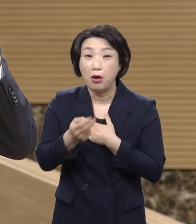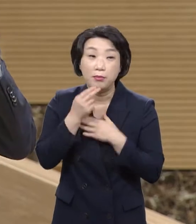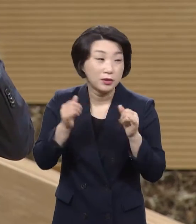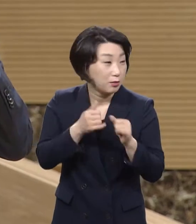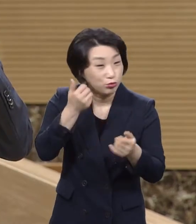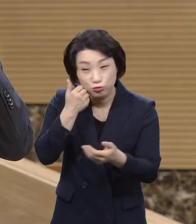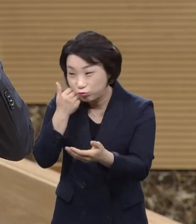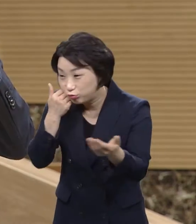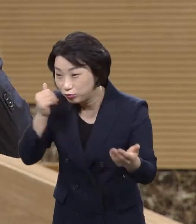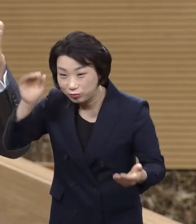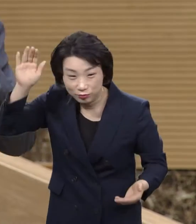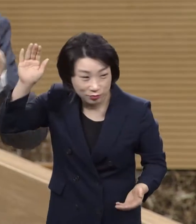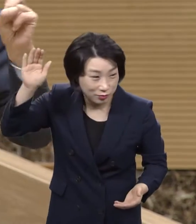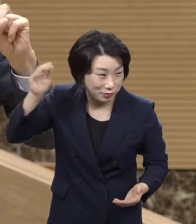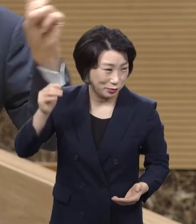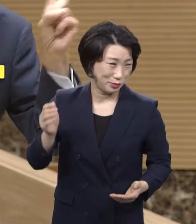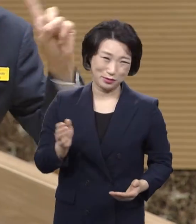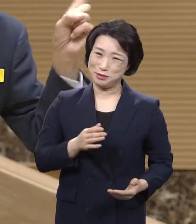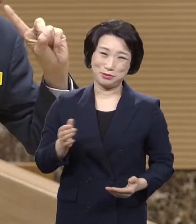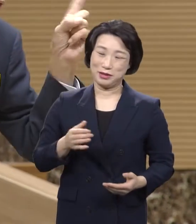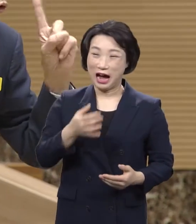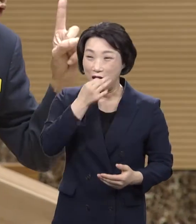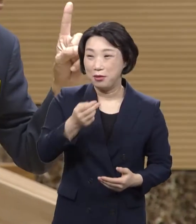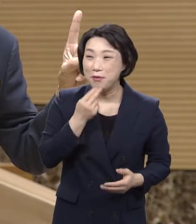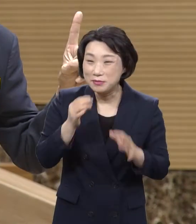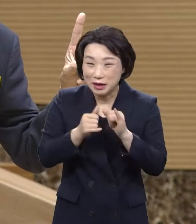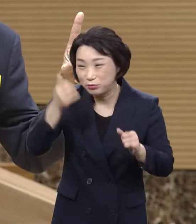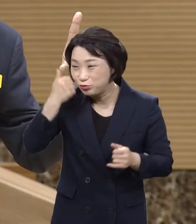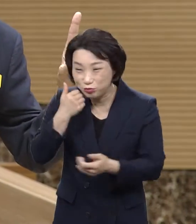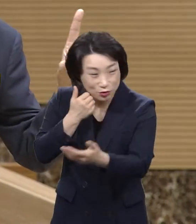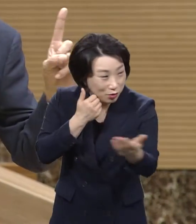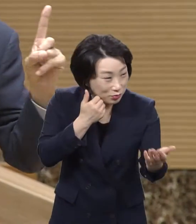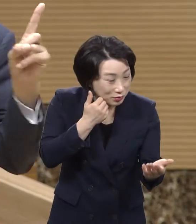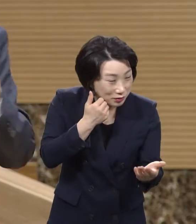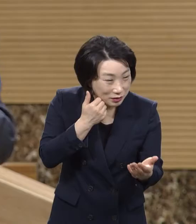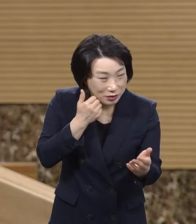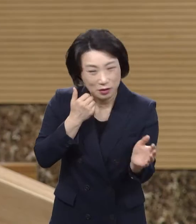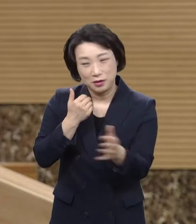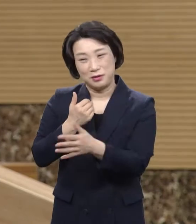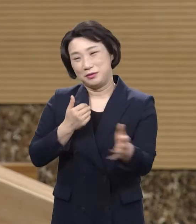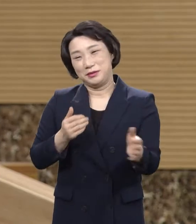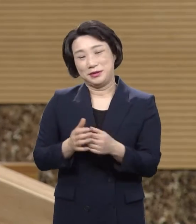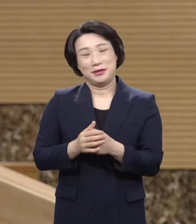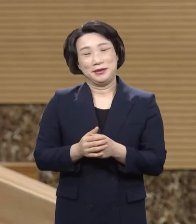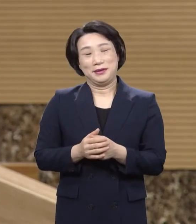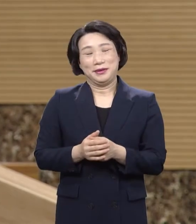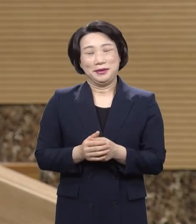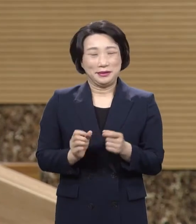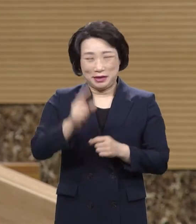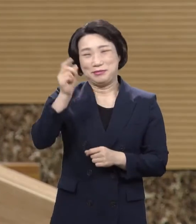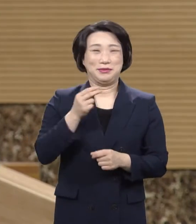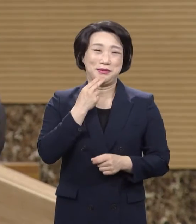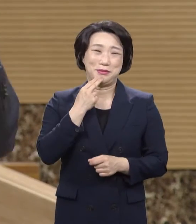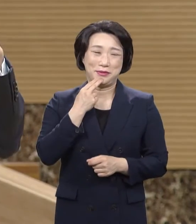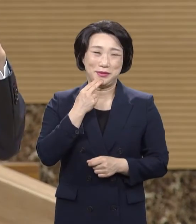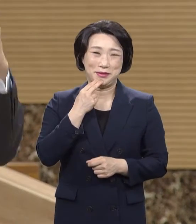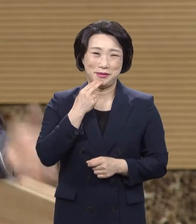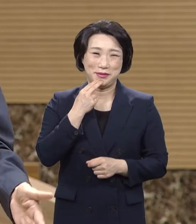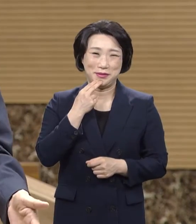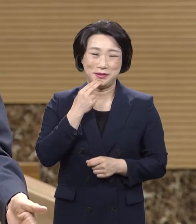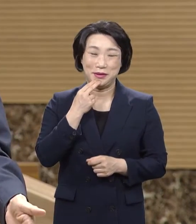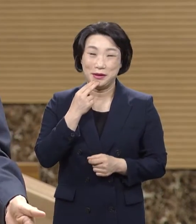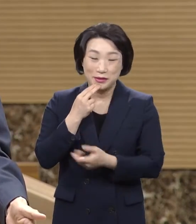없는 육신이 됩니까? 욕심 없는 육신. 그 욕심 거의 없어요.